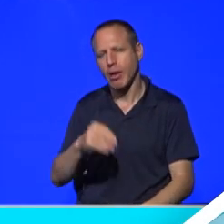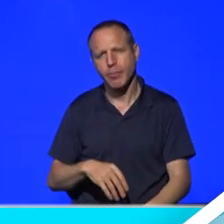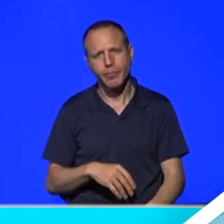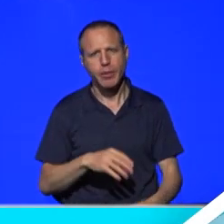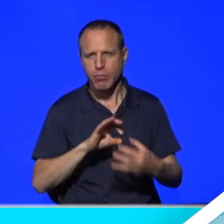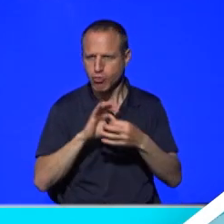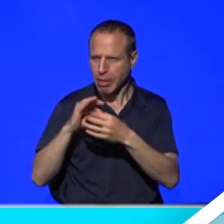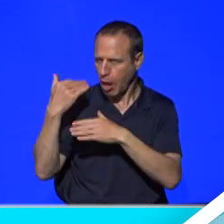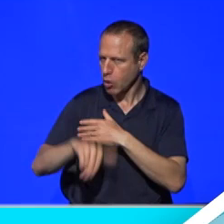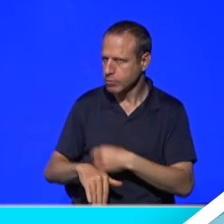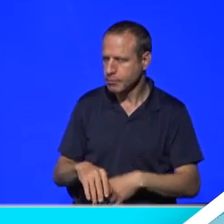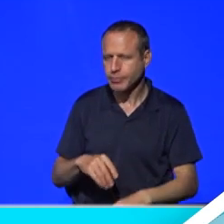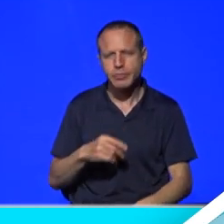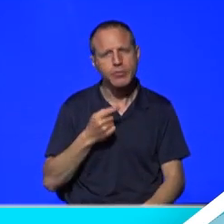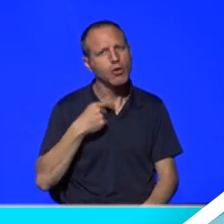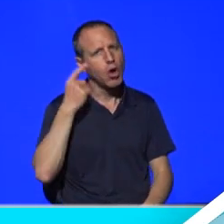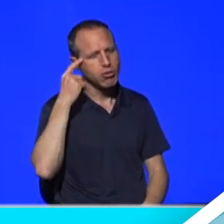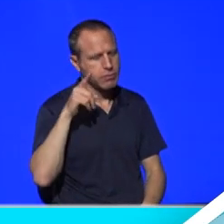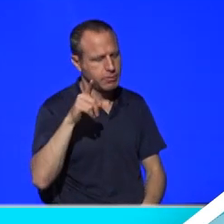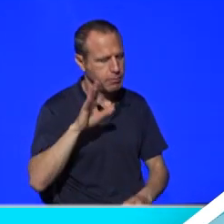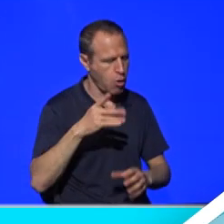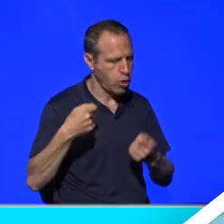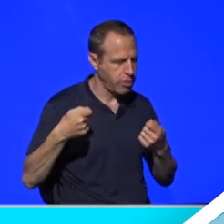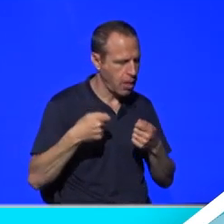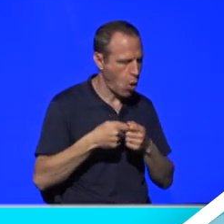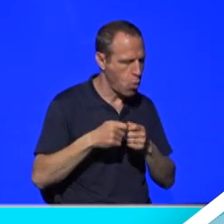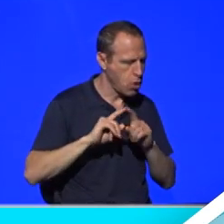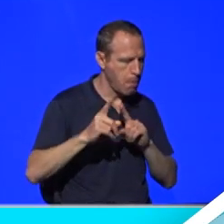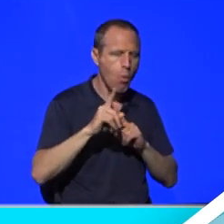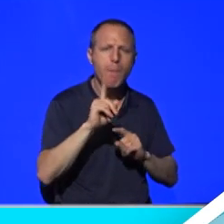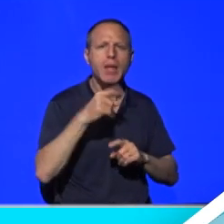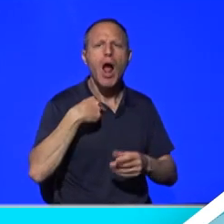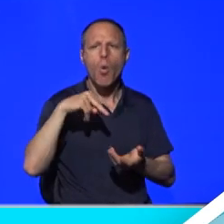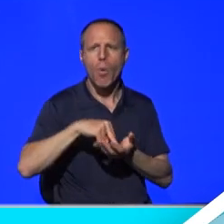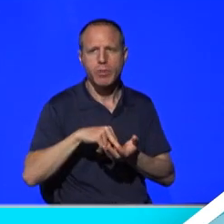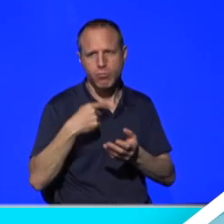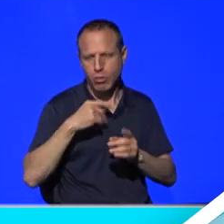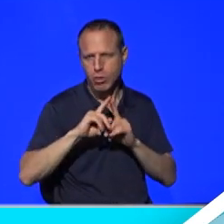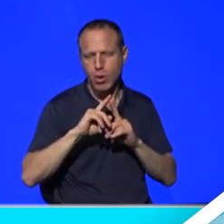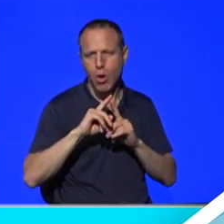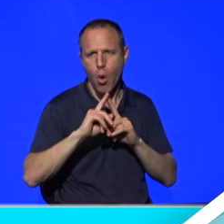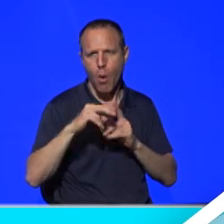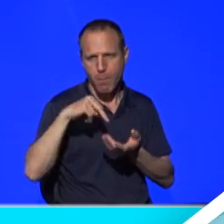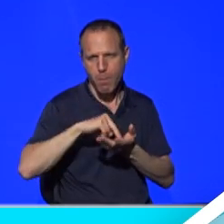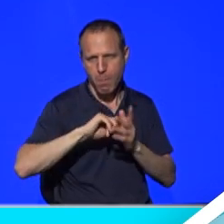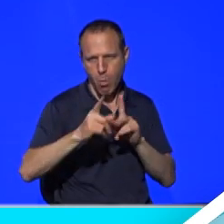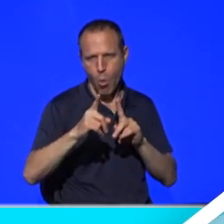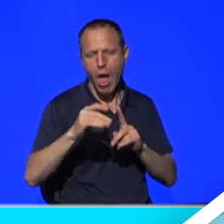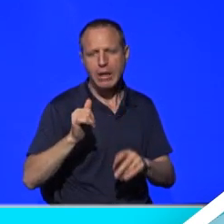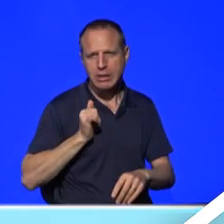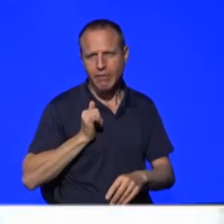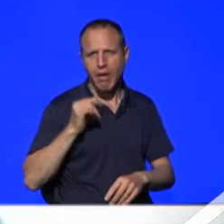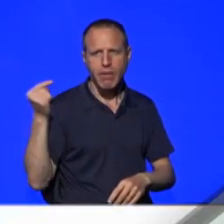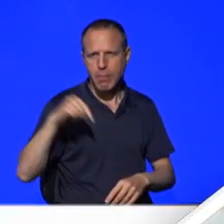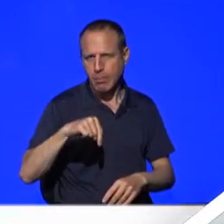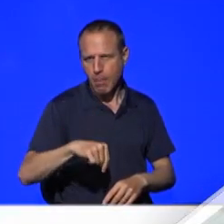משפט אחרון, כן. זה מאוד תלוי מול מי אנחנו עומדים. כשאני עומד מול הצבא ומגיעים לפה, לצורך העניין,